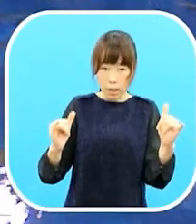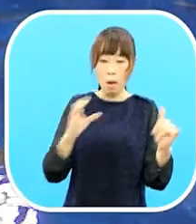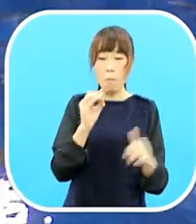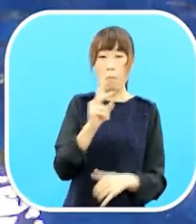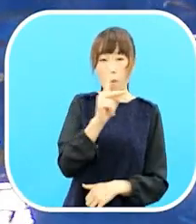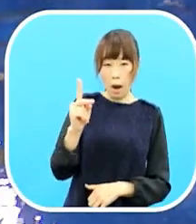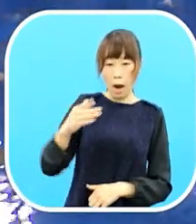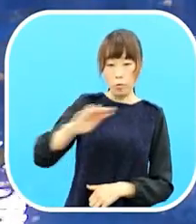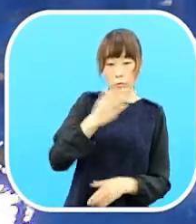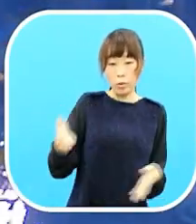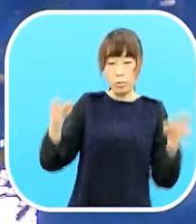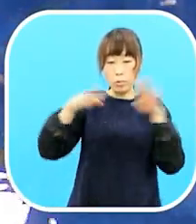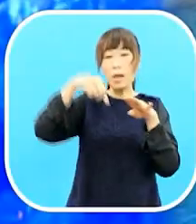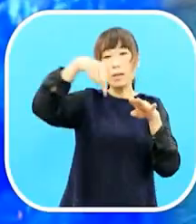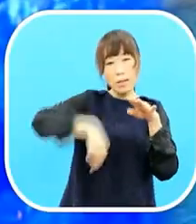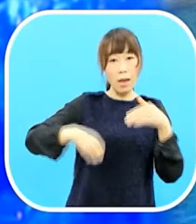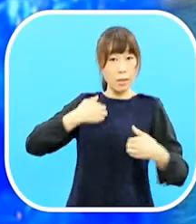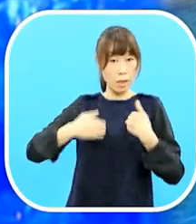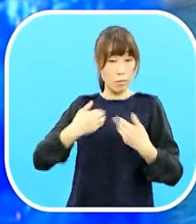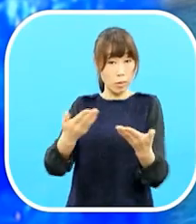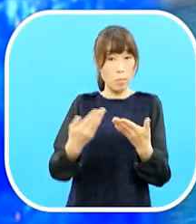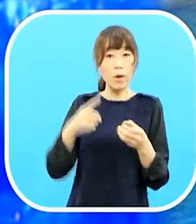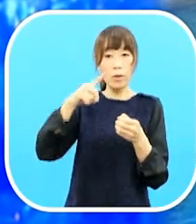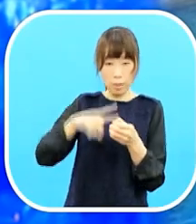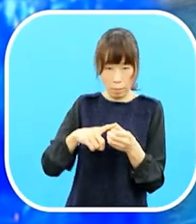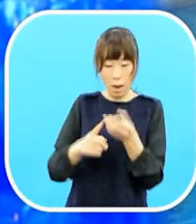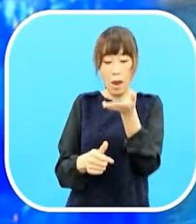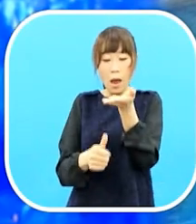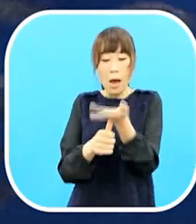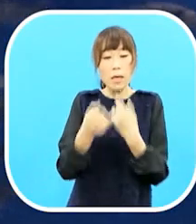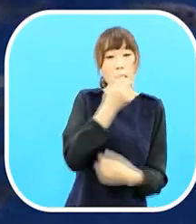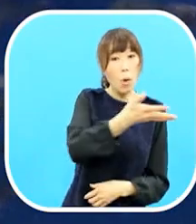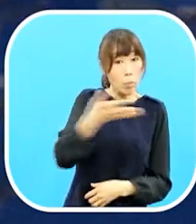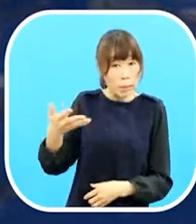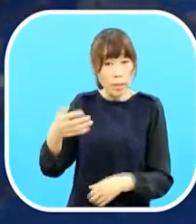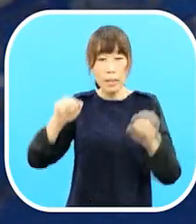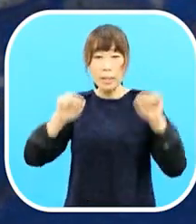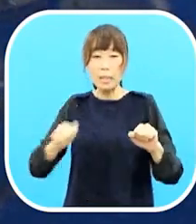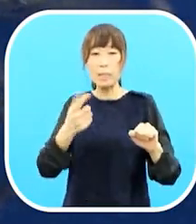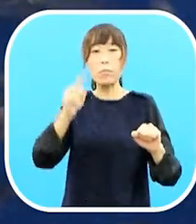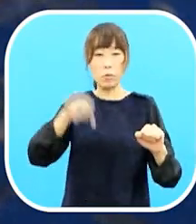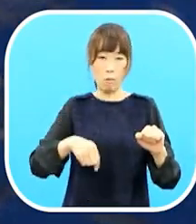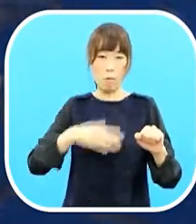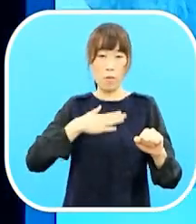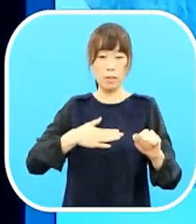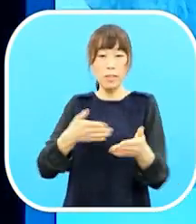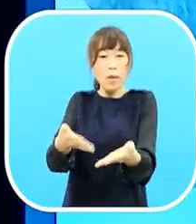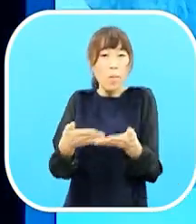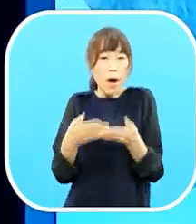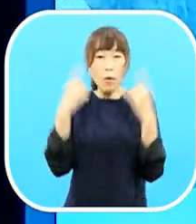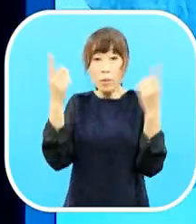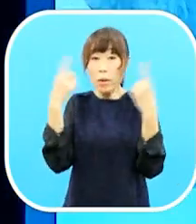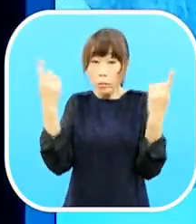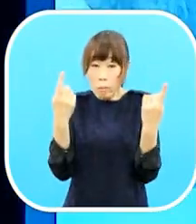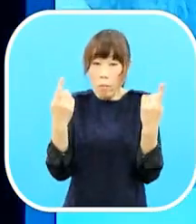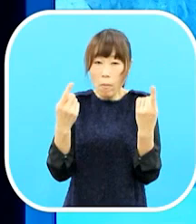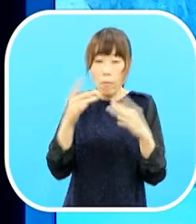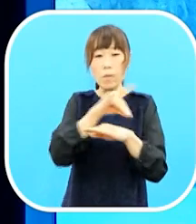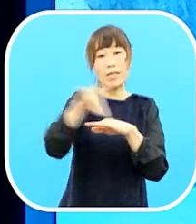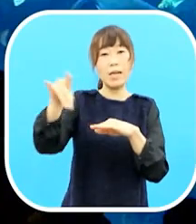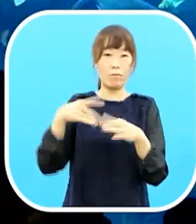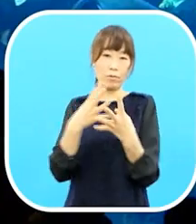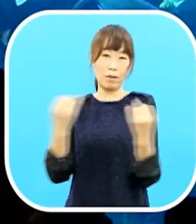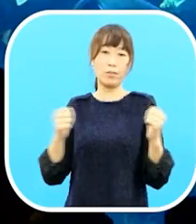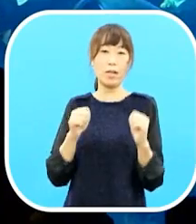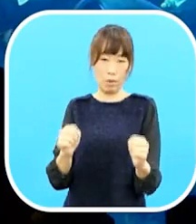ガオで楽しんでいただけるように、秋田の海とそして生き物について知ってもらえるイベントをたくさん企画していきます。クリス